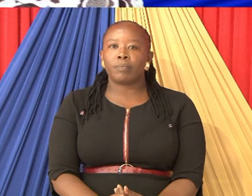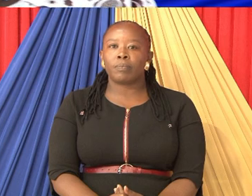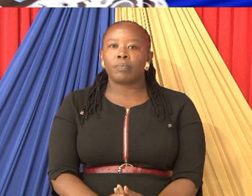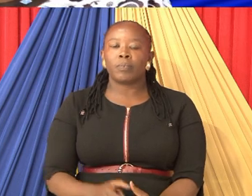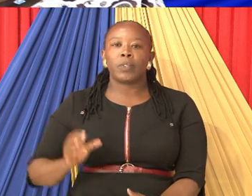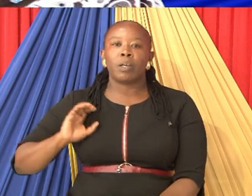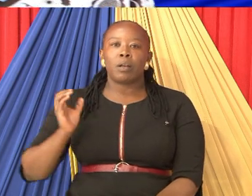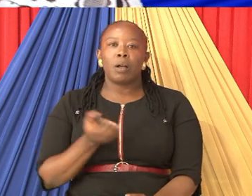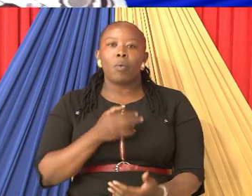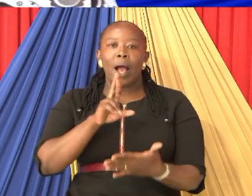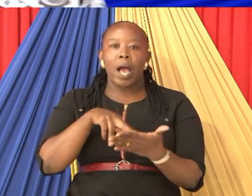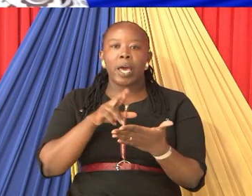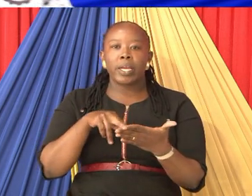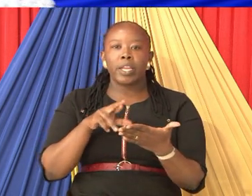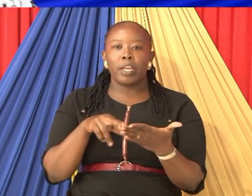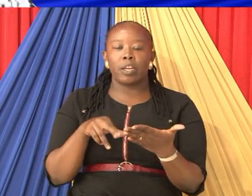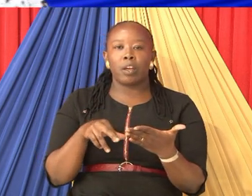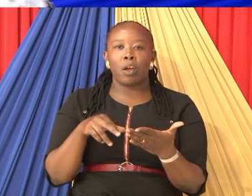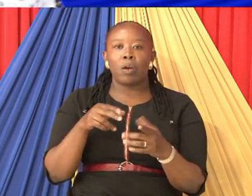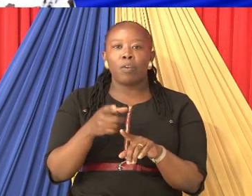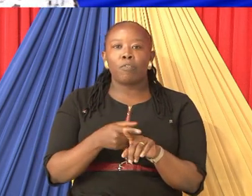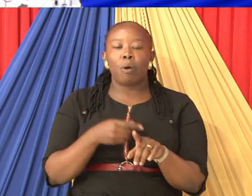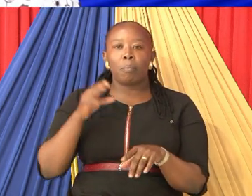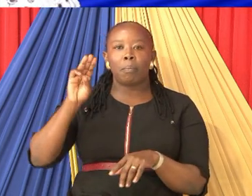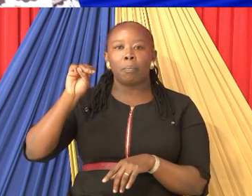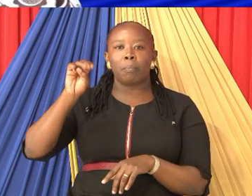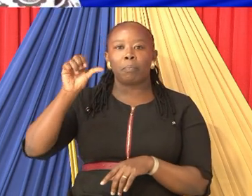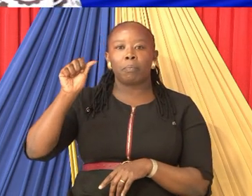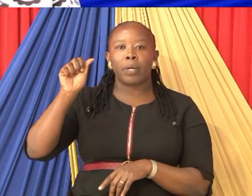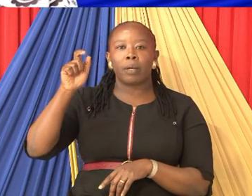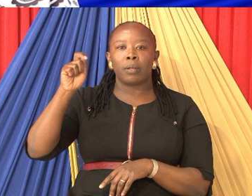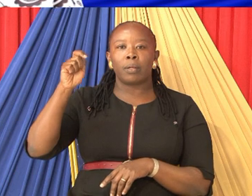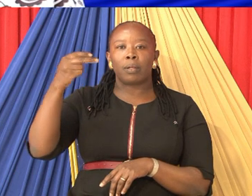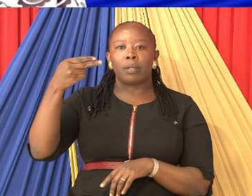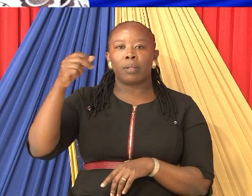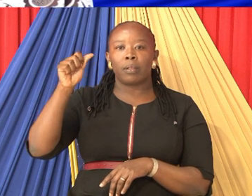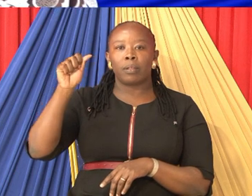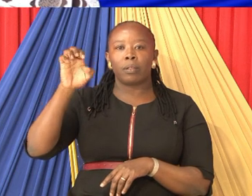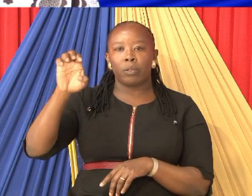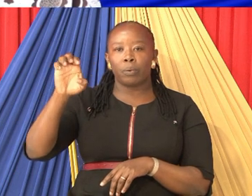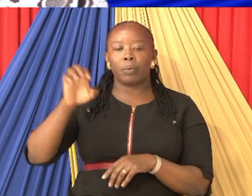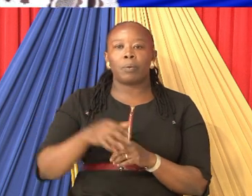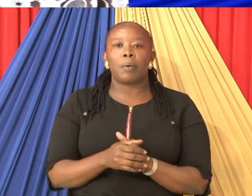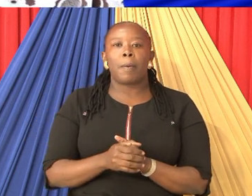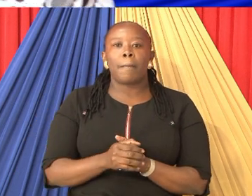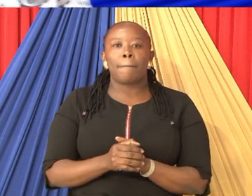letu inatoka injili ya Mathayo mstari ni wa 15